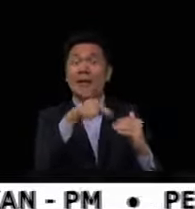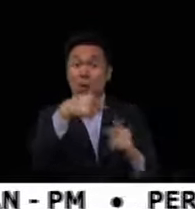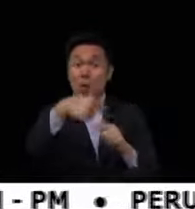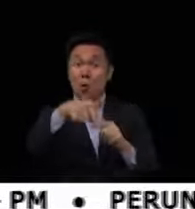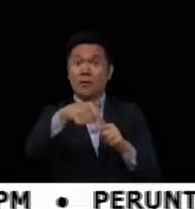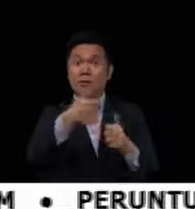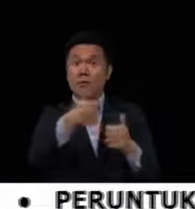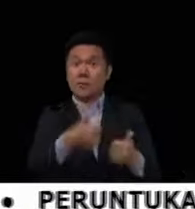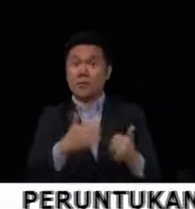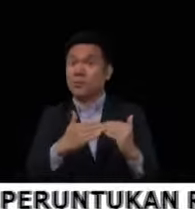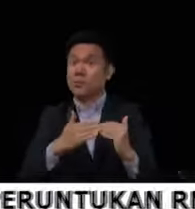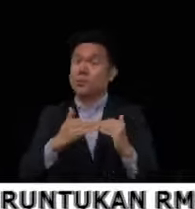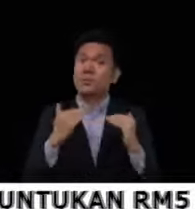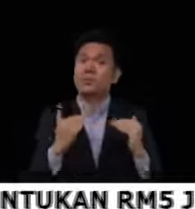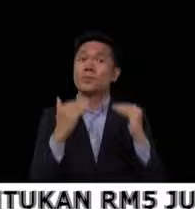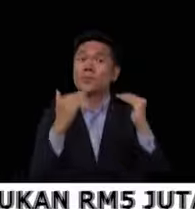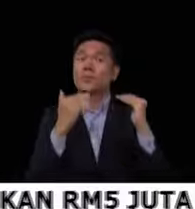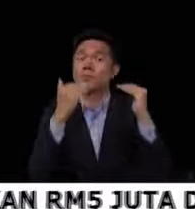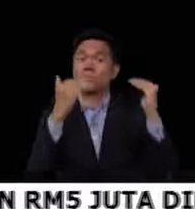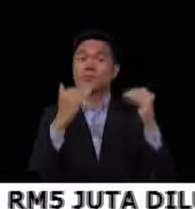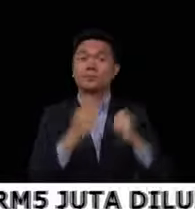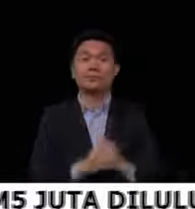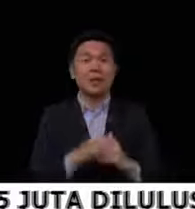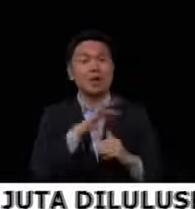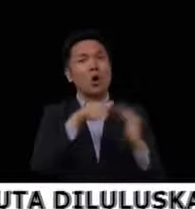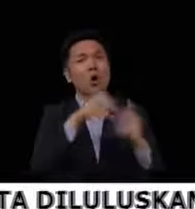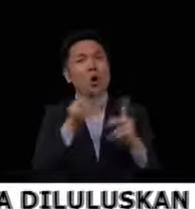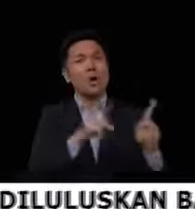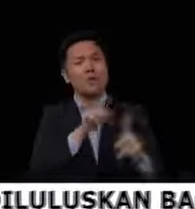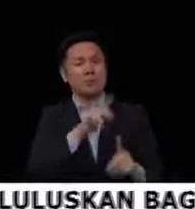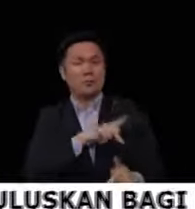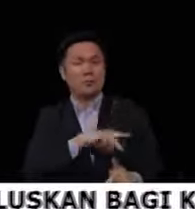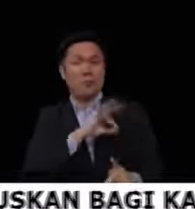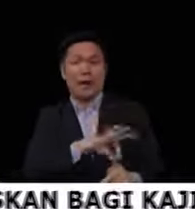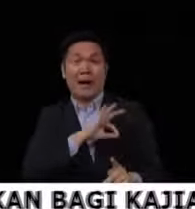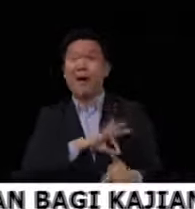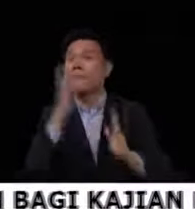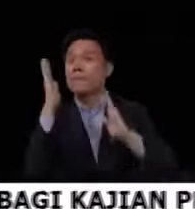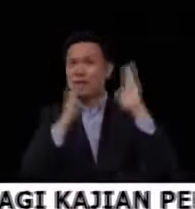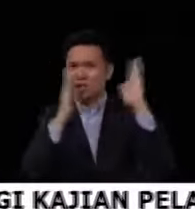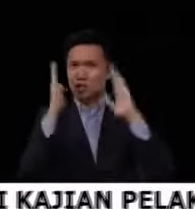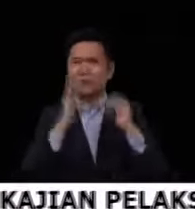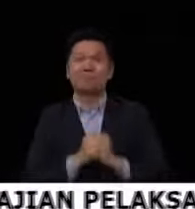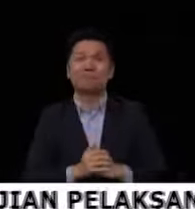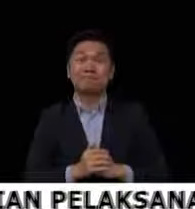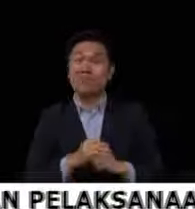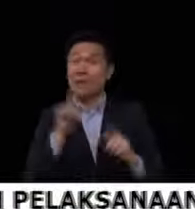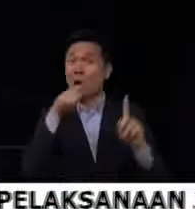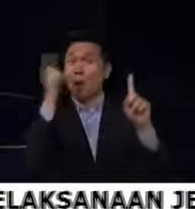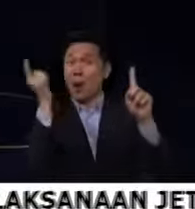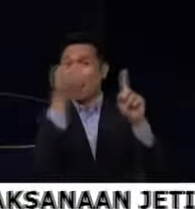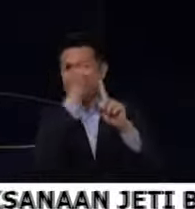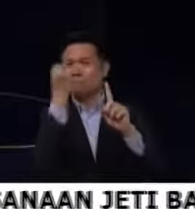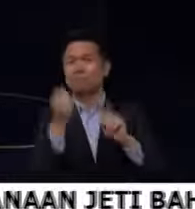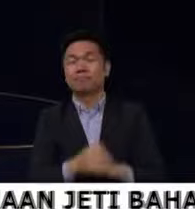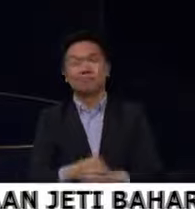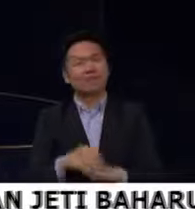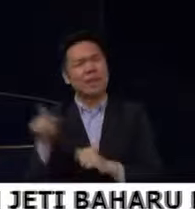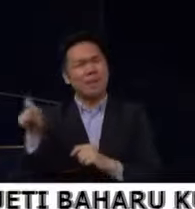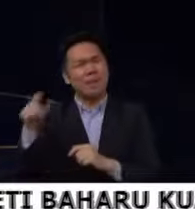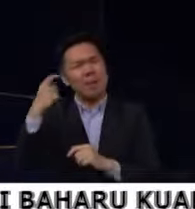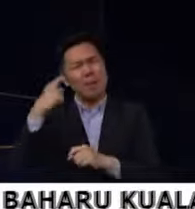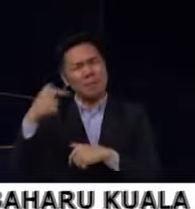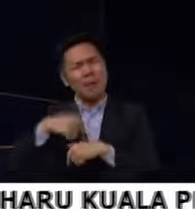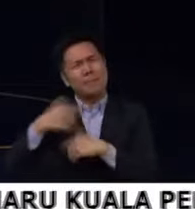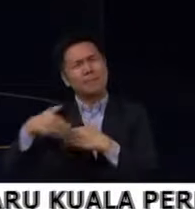quality untuk akhirnya kepada rakyat kita itu yang kita sesalkan nya ratus real ini memerlukan sentuhan